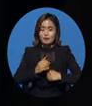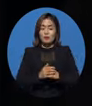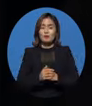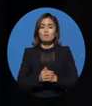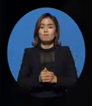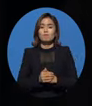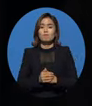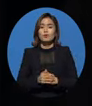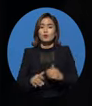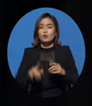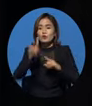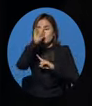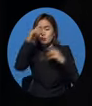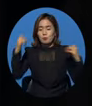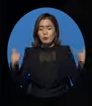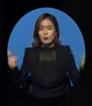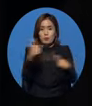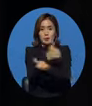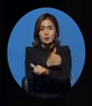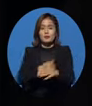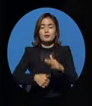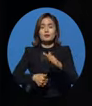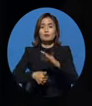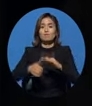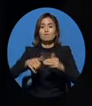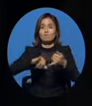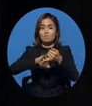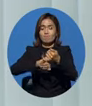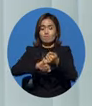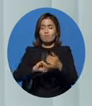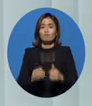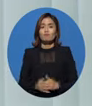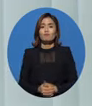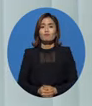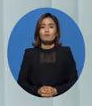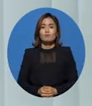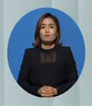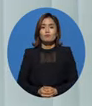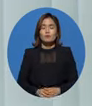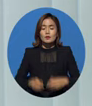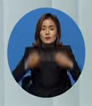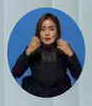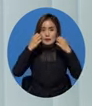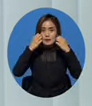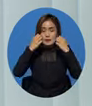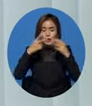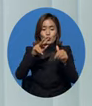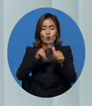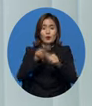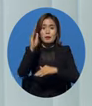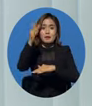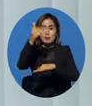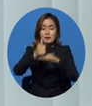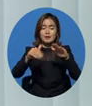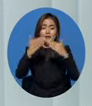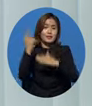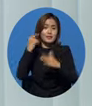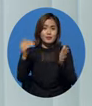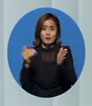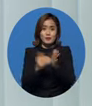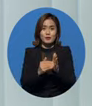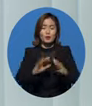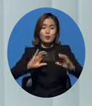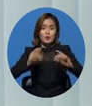재창출을 해내겠습니다 감사합니다 4 새 후보의 마무리 발음까지 모두 들었습니다 오늘